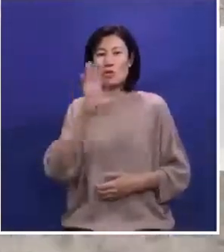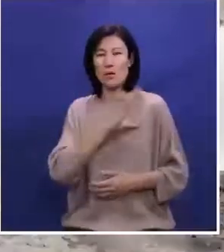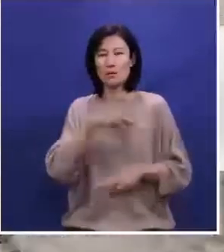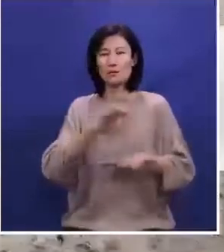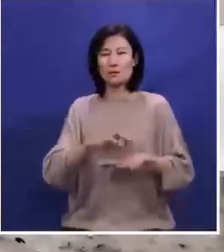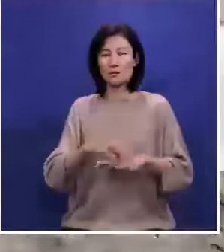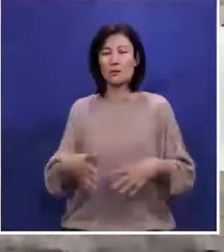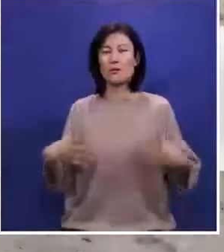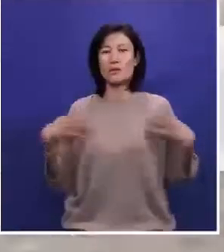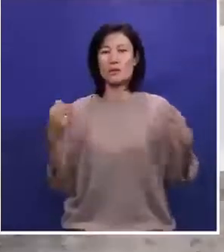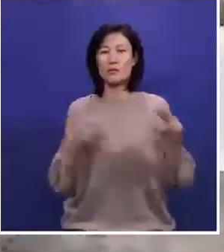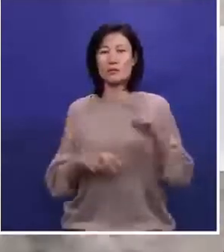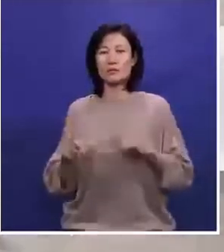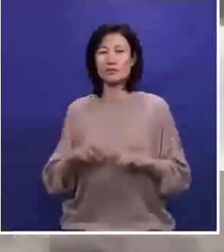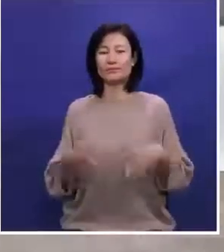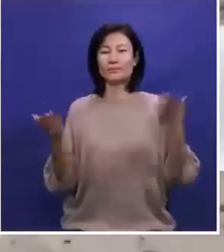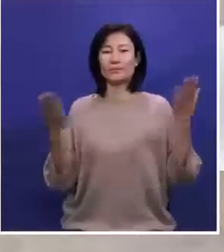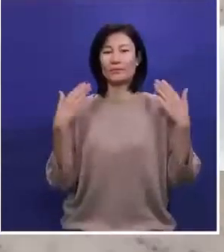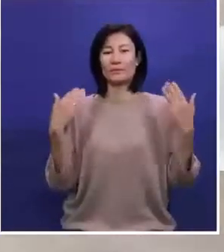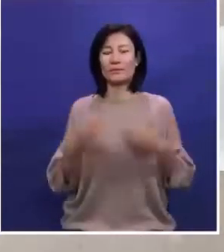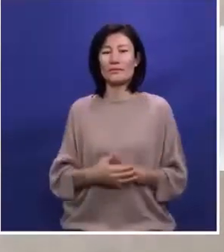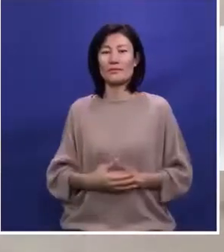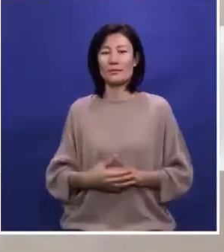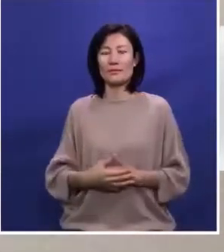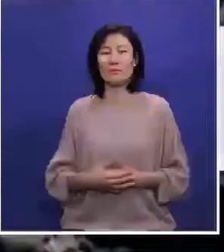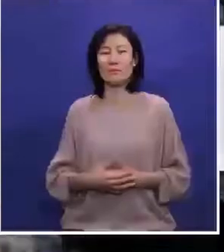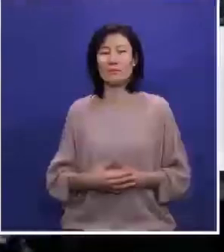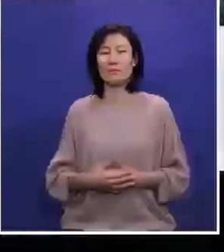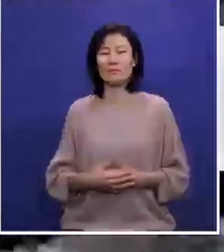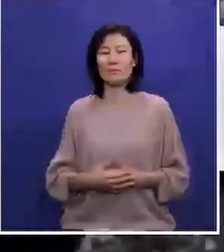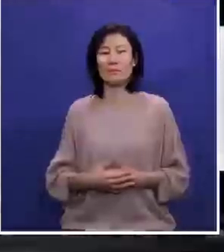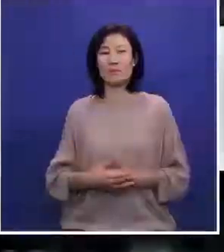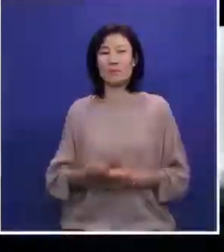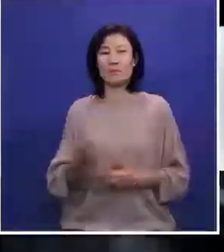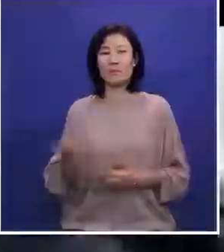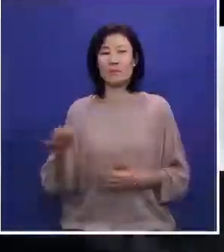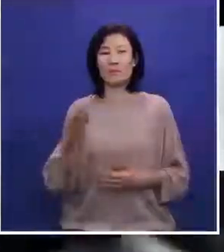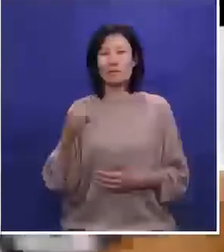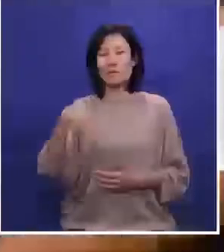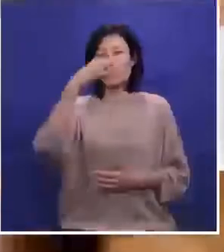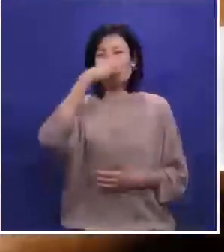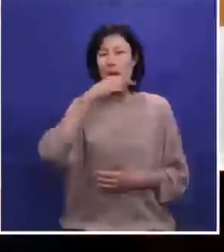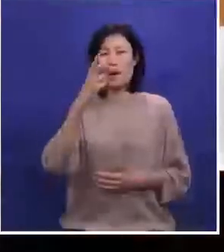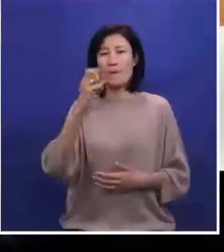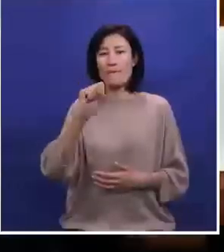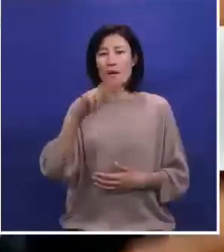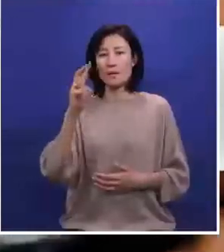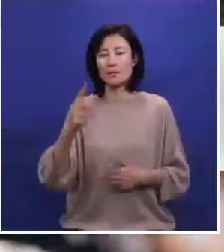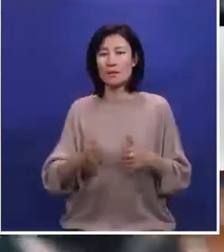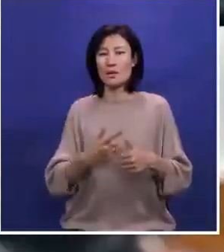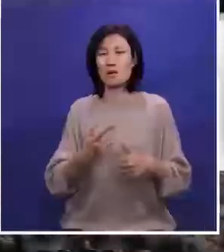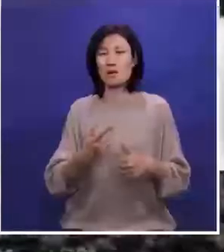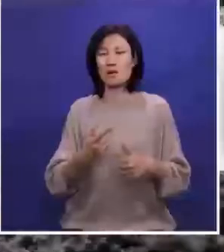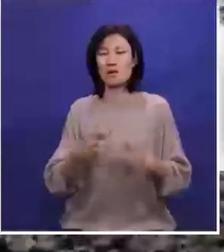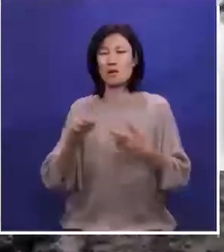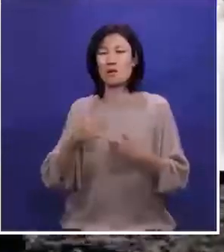сырқатына еміз дегендер мен демаушылардан босағасы босамаған, ернеуі тасыған емдік балшығымен атағы алысқа